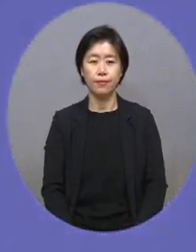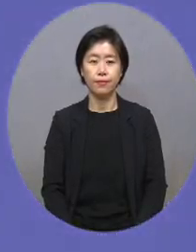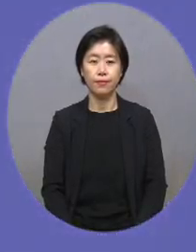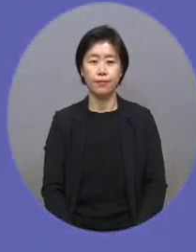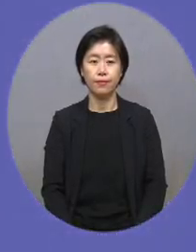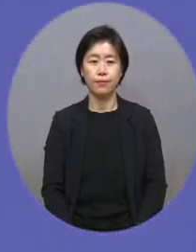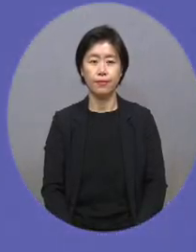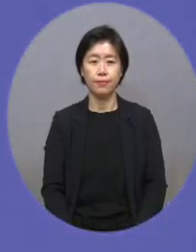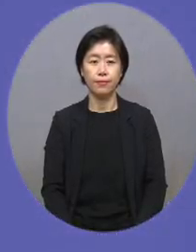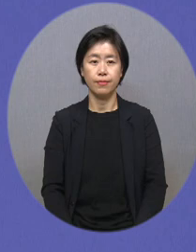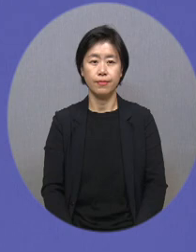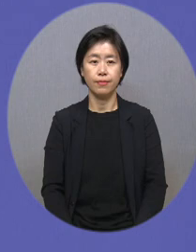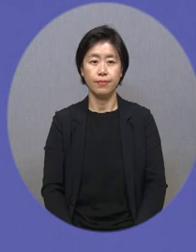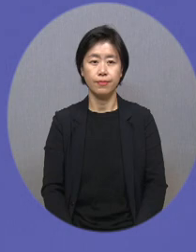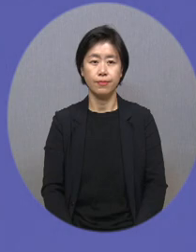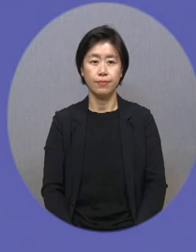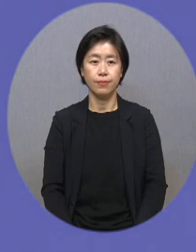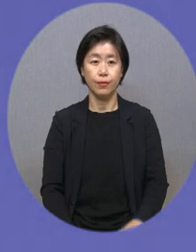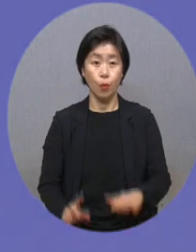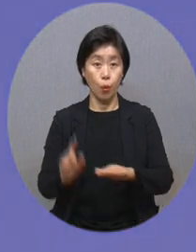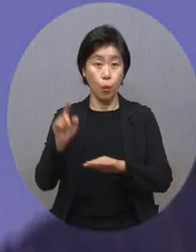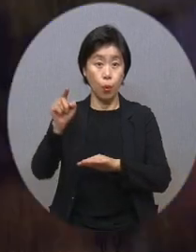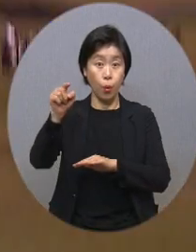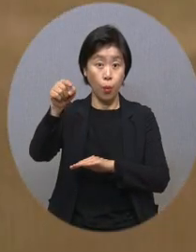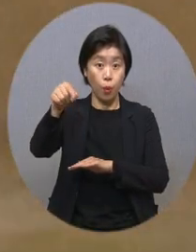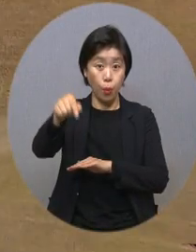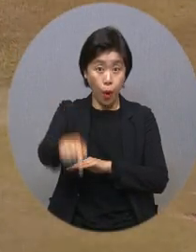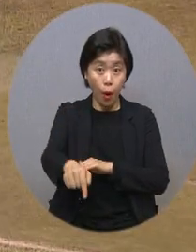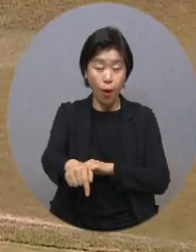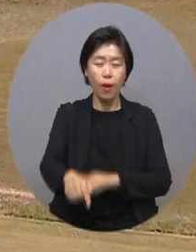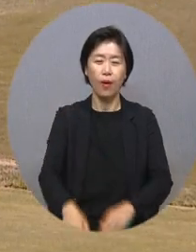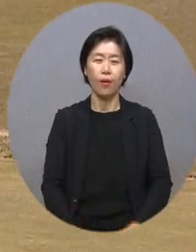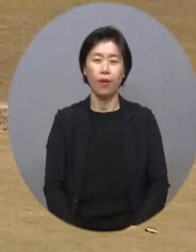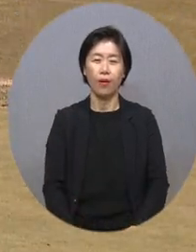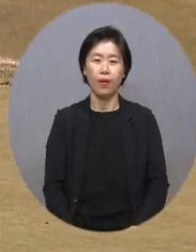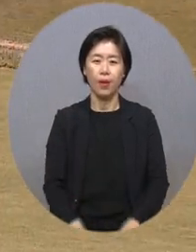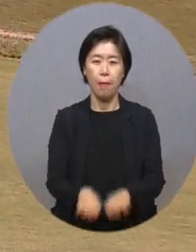아, 그래. 우와! 우와. 아, 들어오. 잘. 우와!